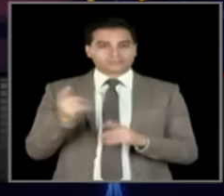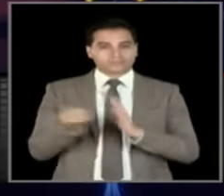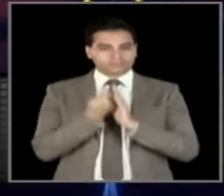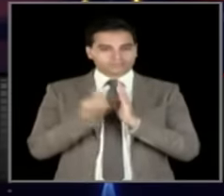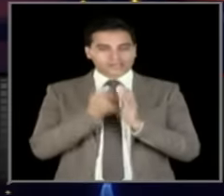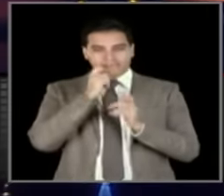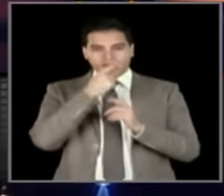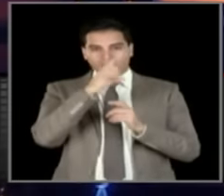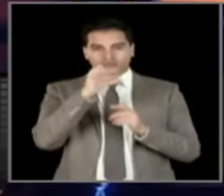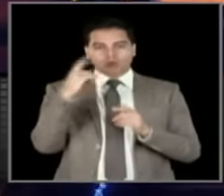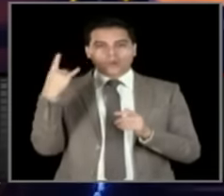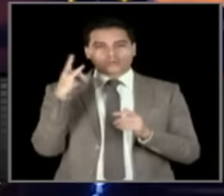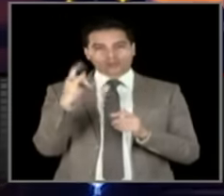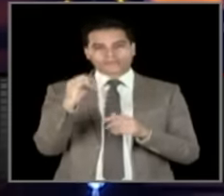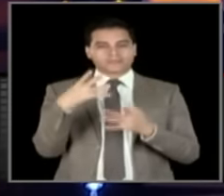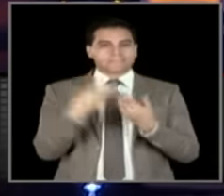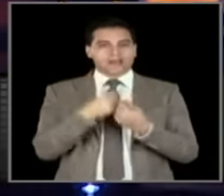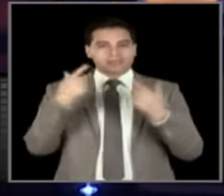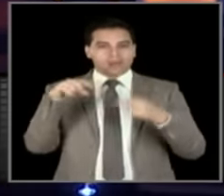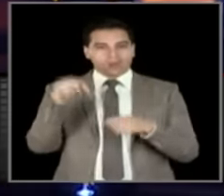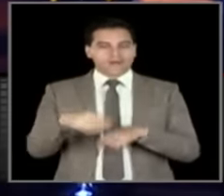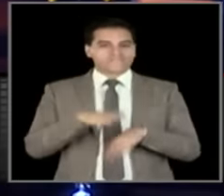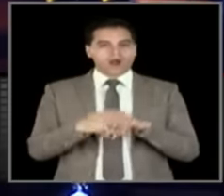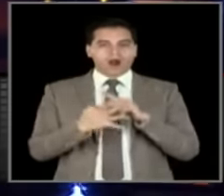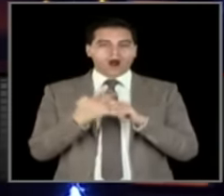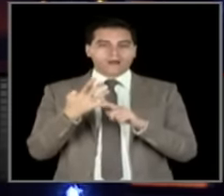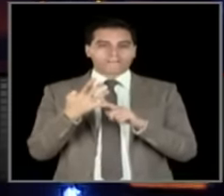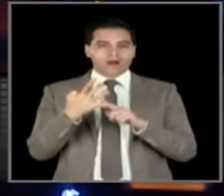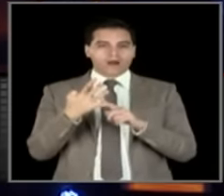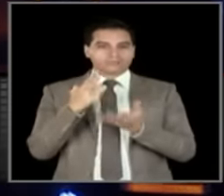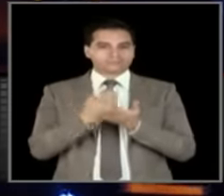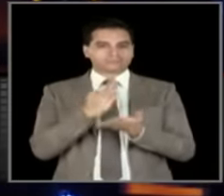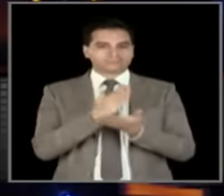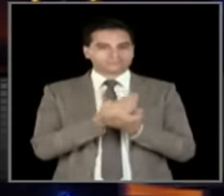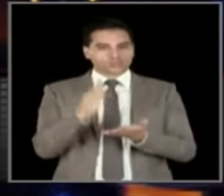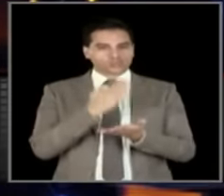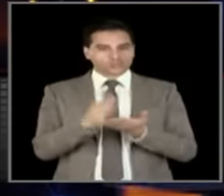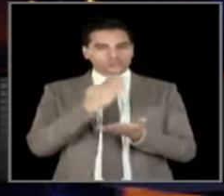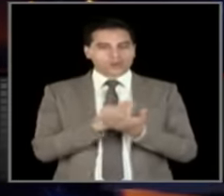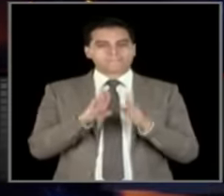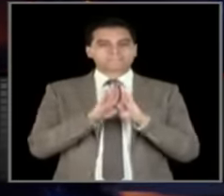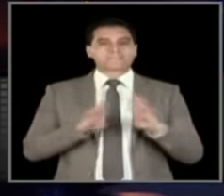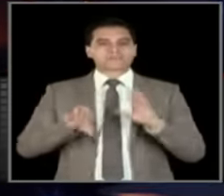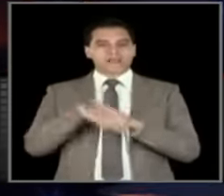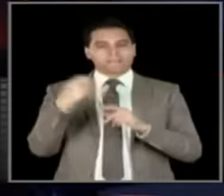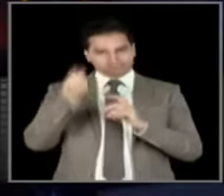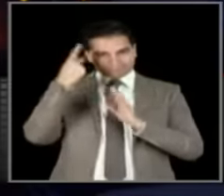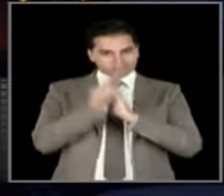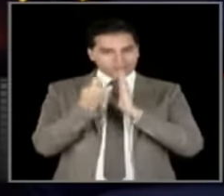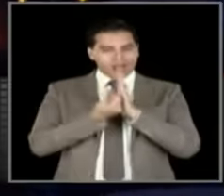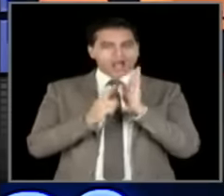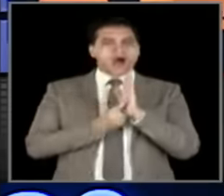كتبها 1951 من 4 فصول. أول مسرحية للكاتب،